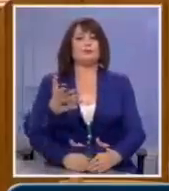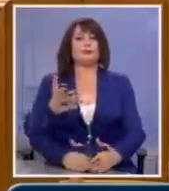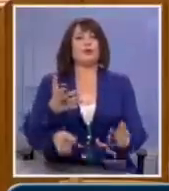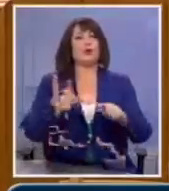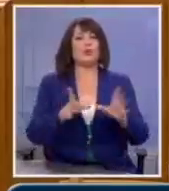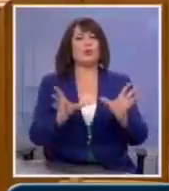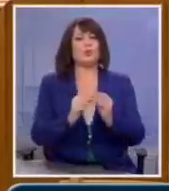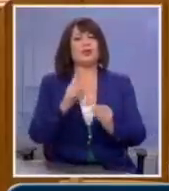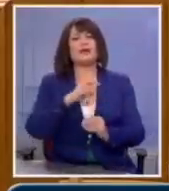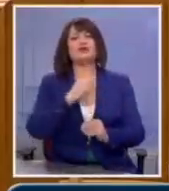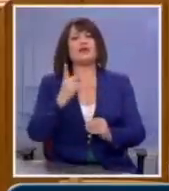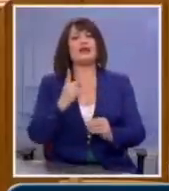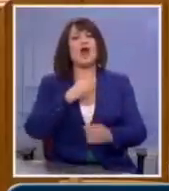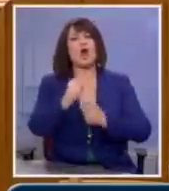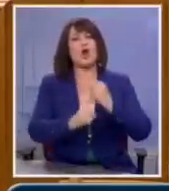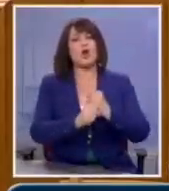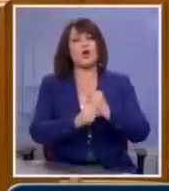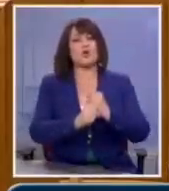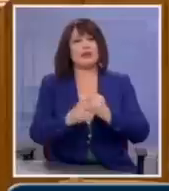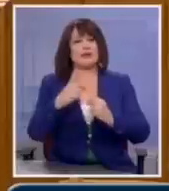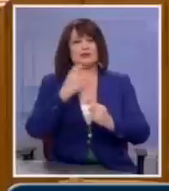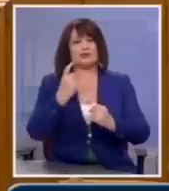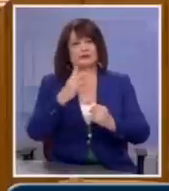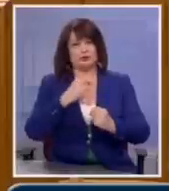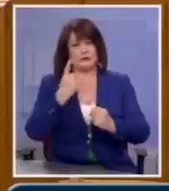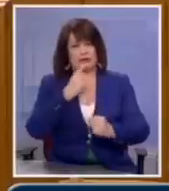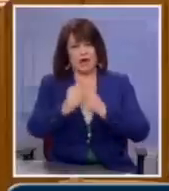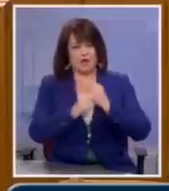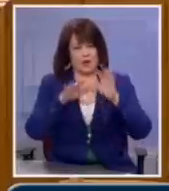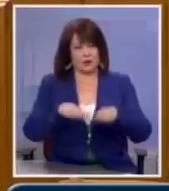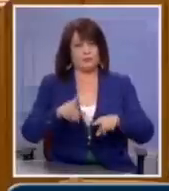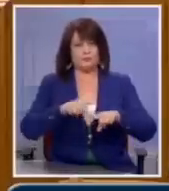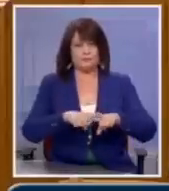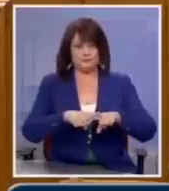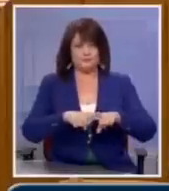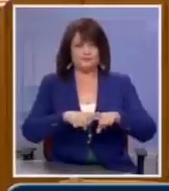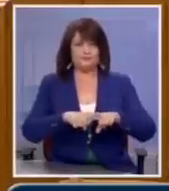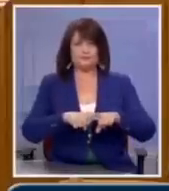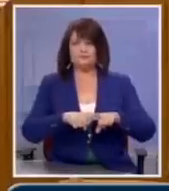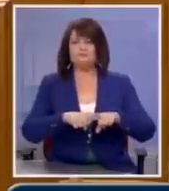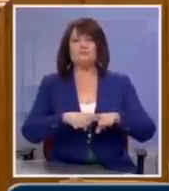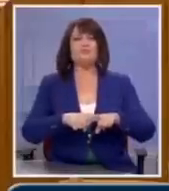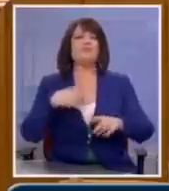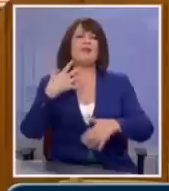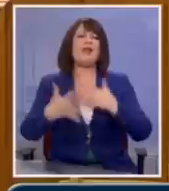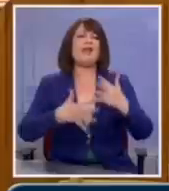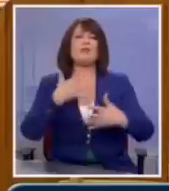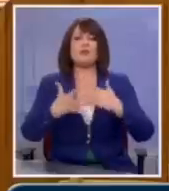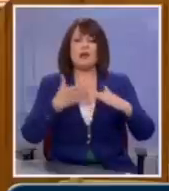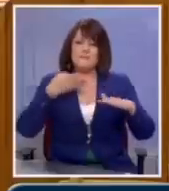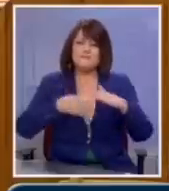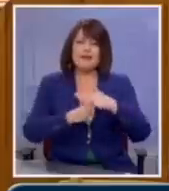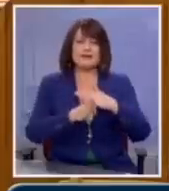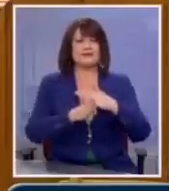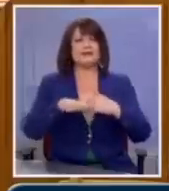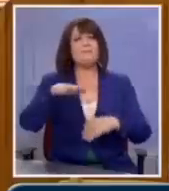21. Και μετά από 21 χρόνια, αφού έχει υποστεί τις μέγιστες ταλαιπωρίες, αφού